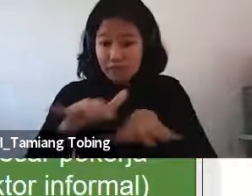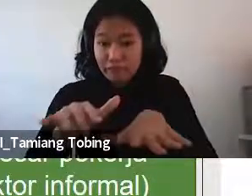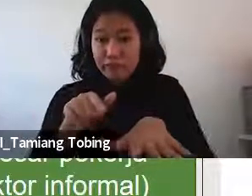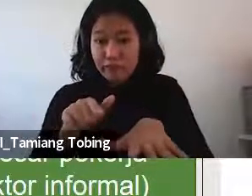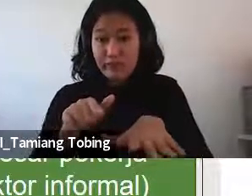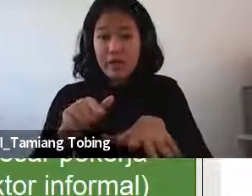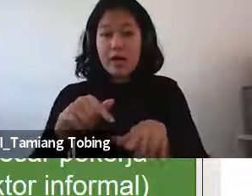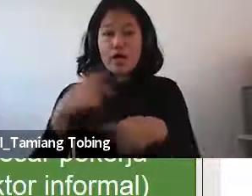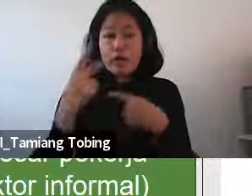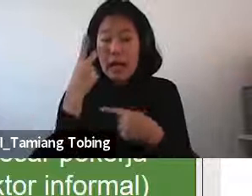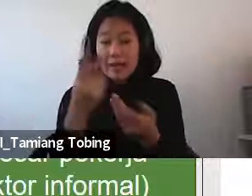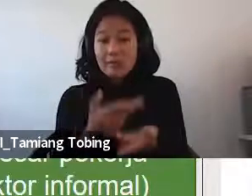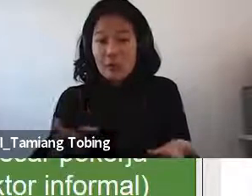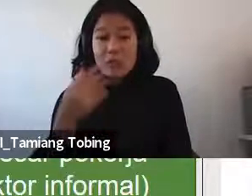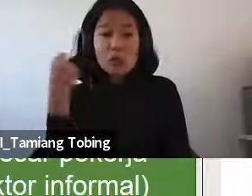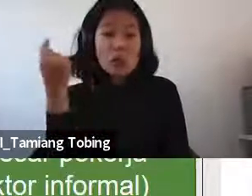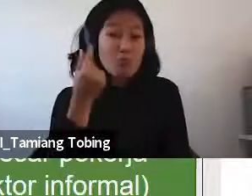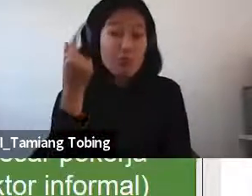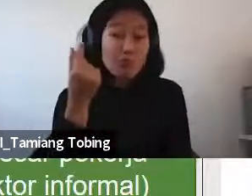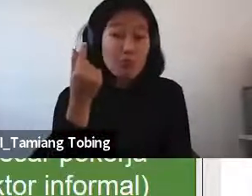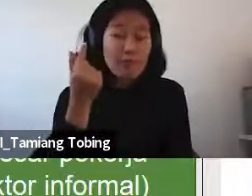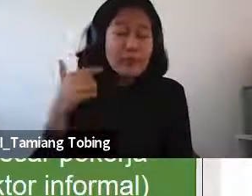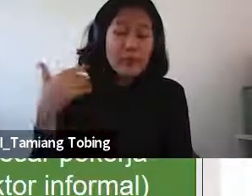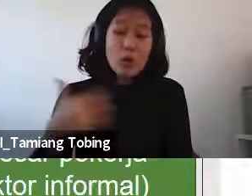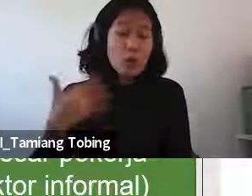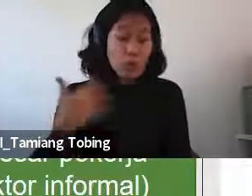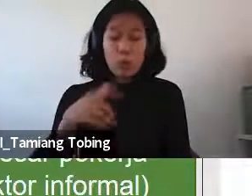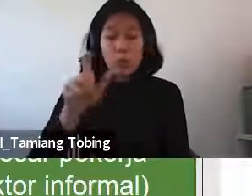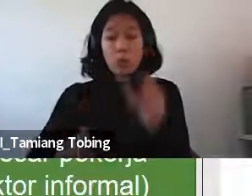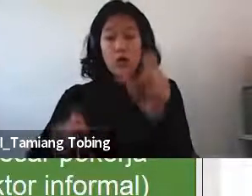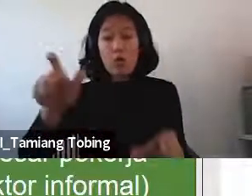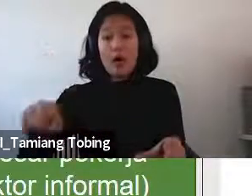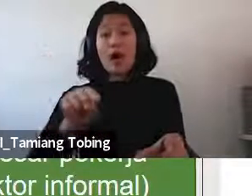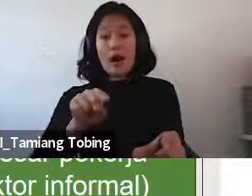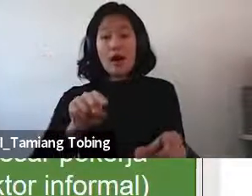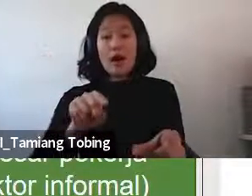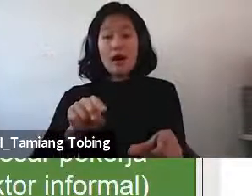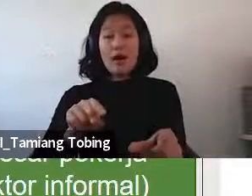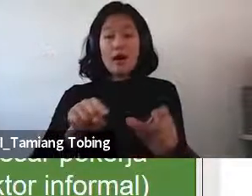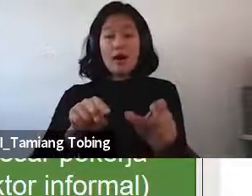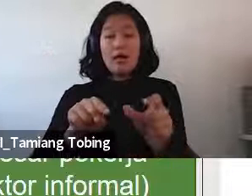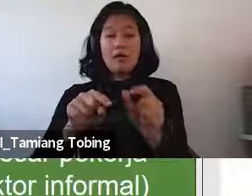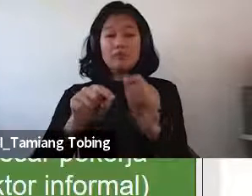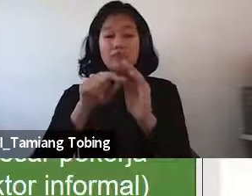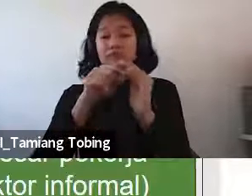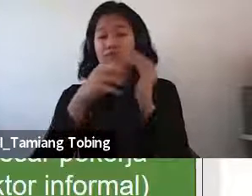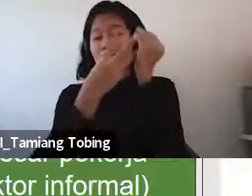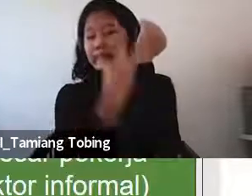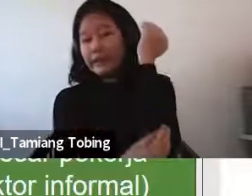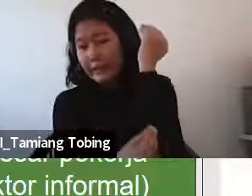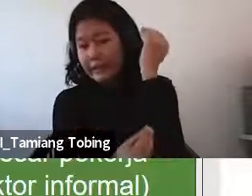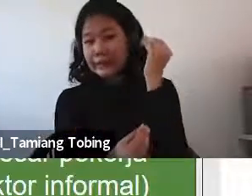umum telah menyebabkan mereka menjadi miskin, ya, menjadi